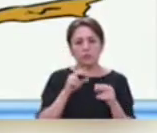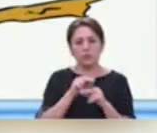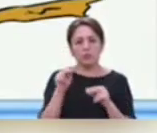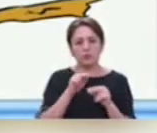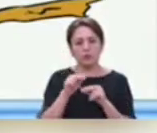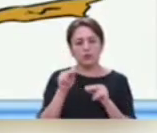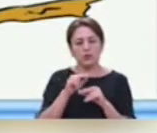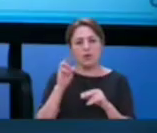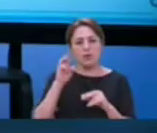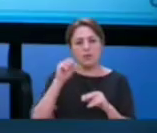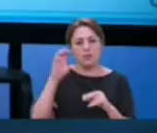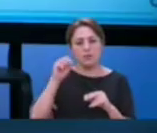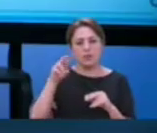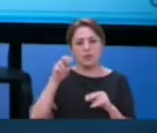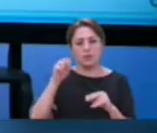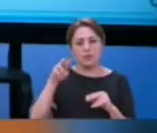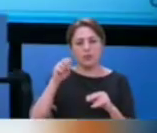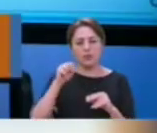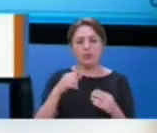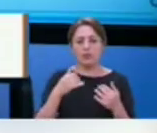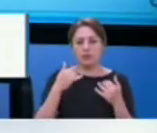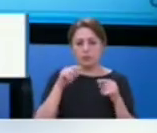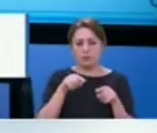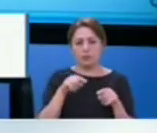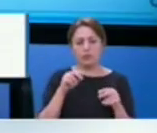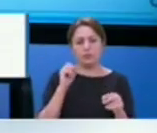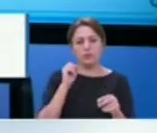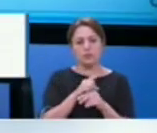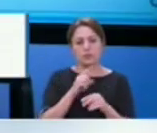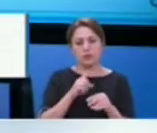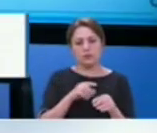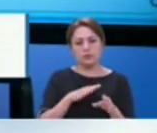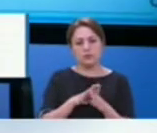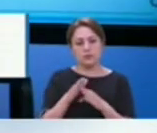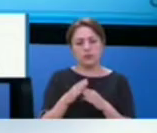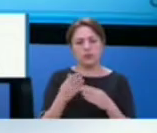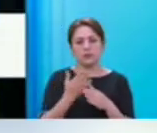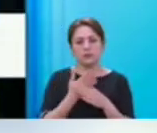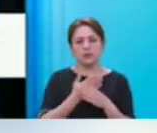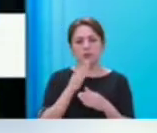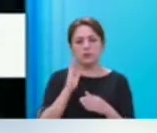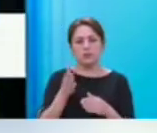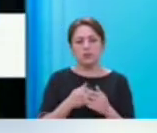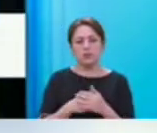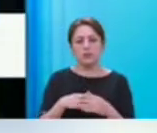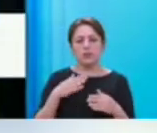masalalarımız, bilimlerimiz bu topşırıqlarını bemalol yeçişinizge yordam bo'ladi.